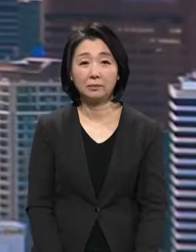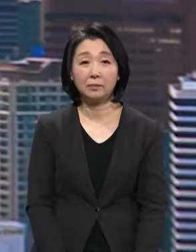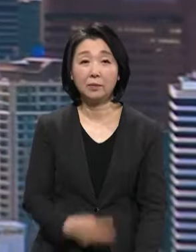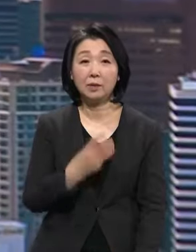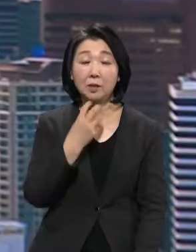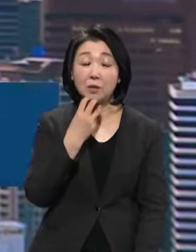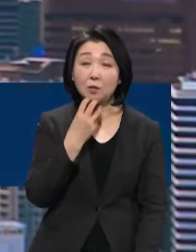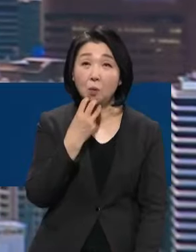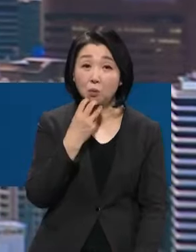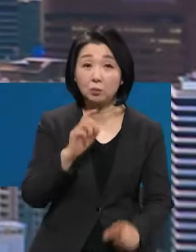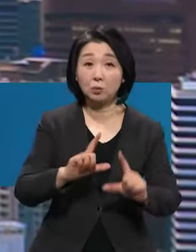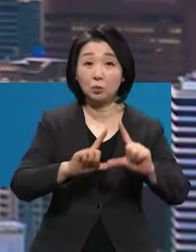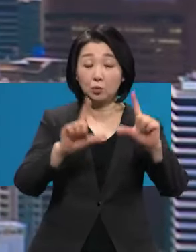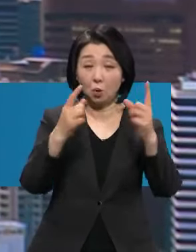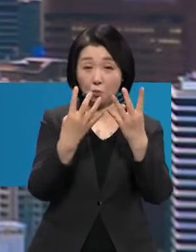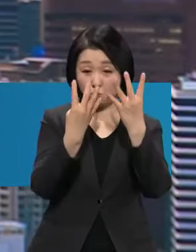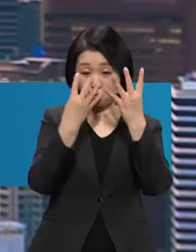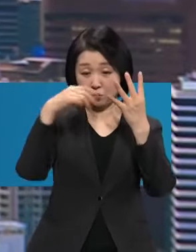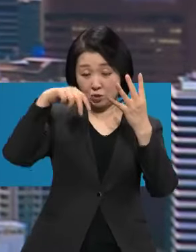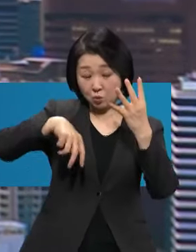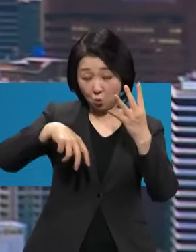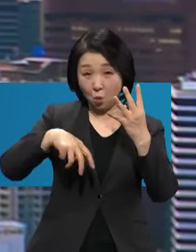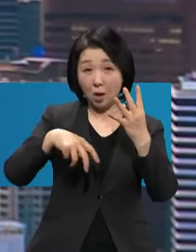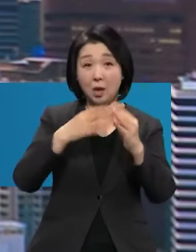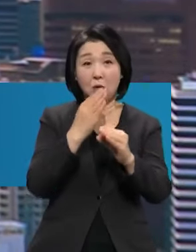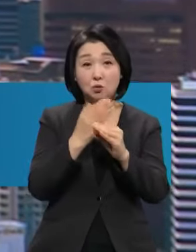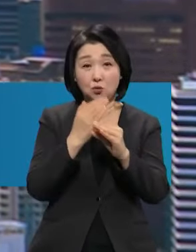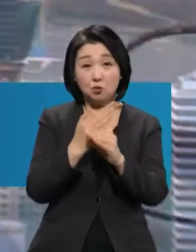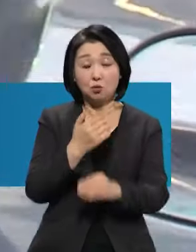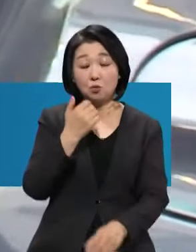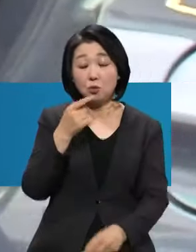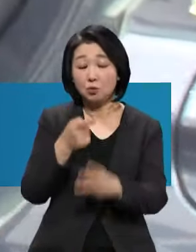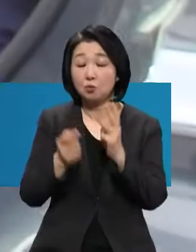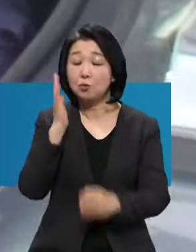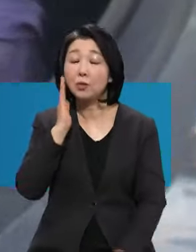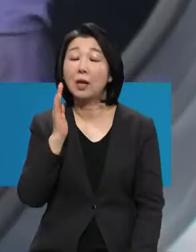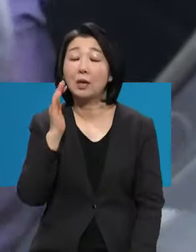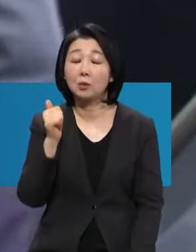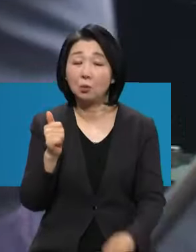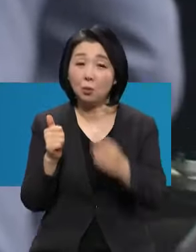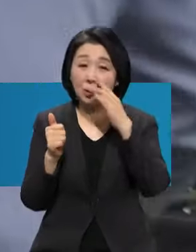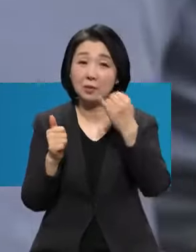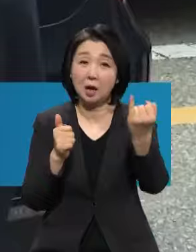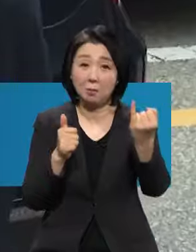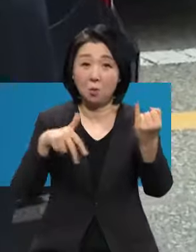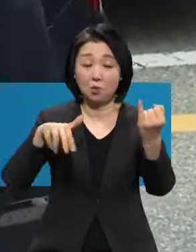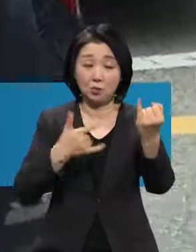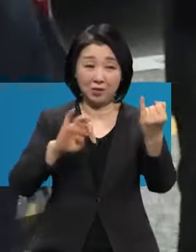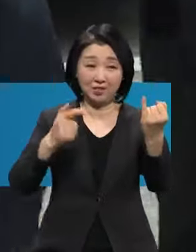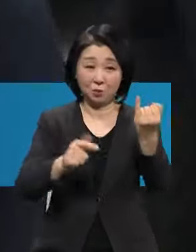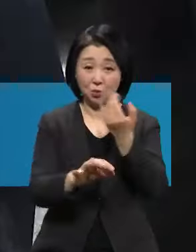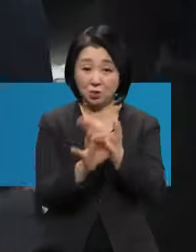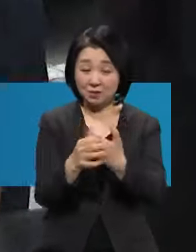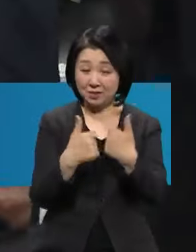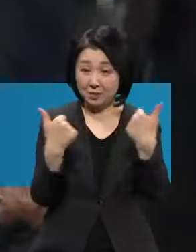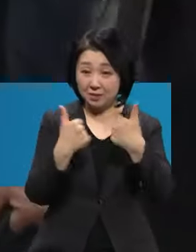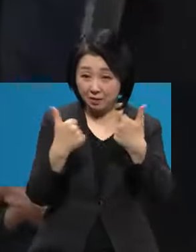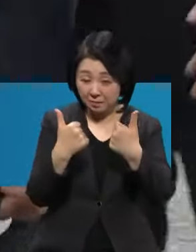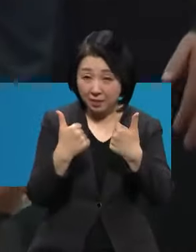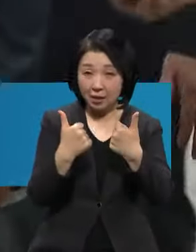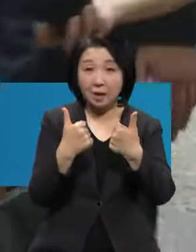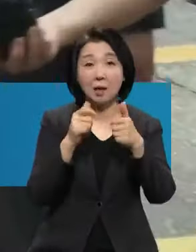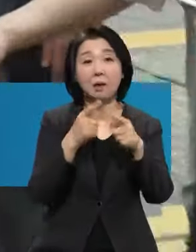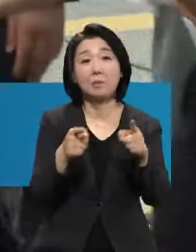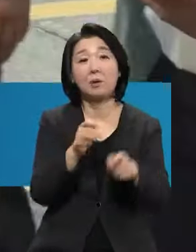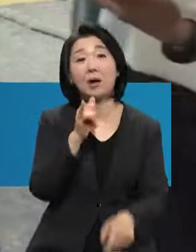서울 동부구 취소의 수감 중인 윤석열 대통령의 장모 최은순 씨가 오늘 가석방 심사를 받습니다 최씨에 대한 가석방